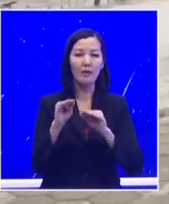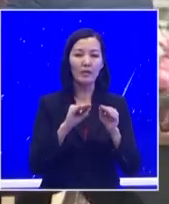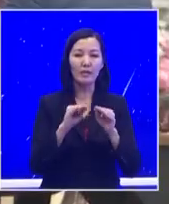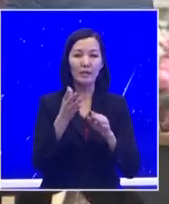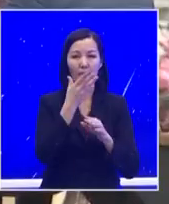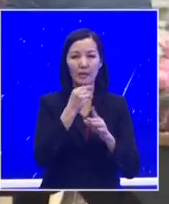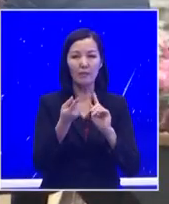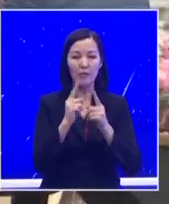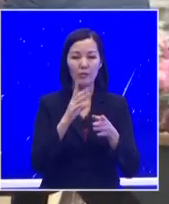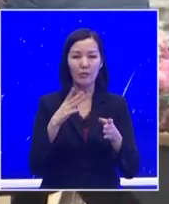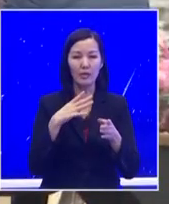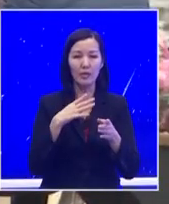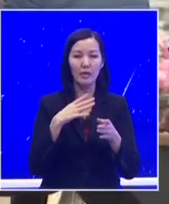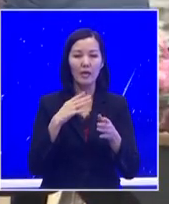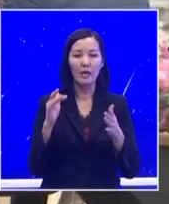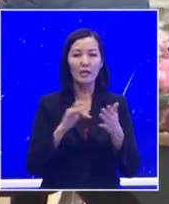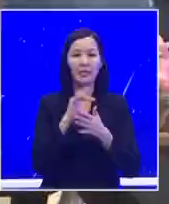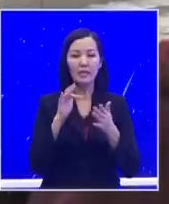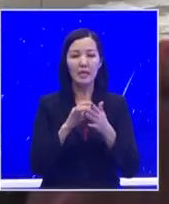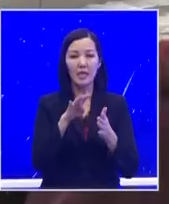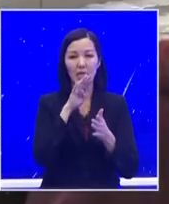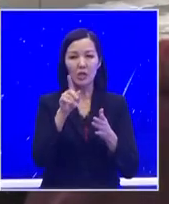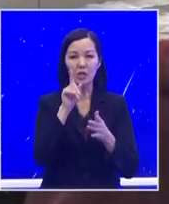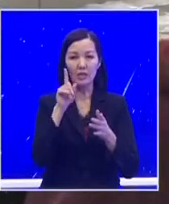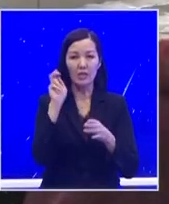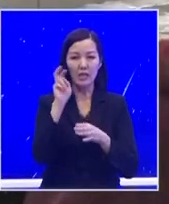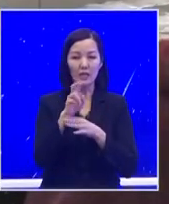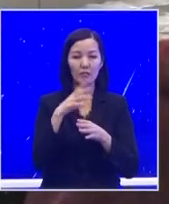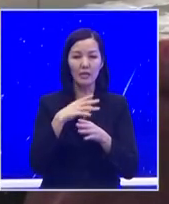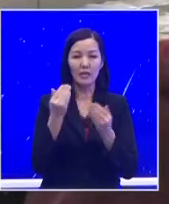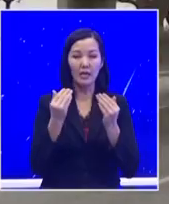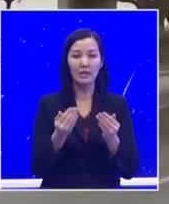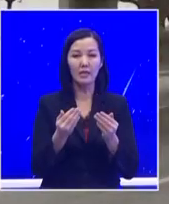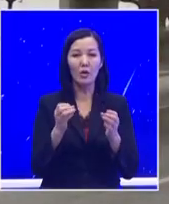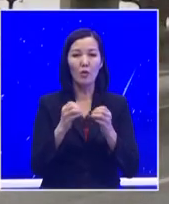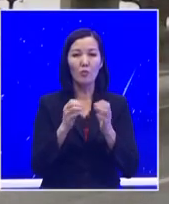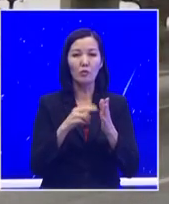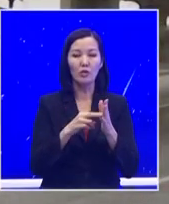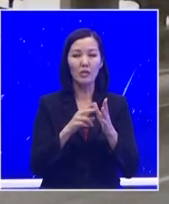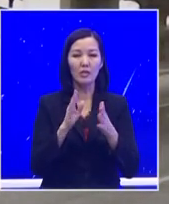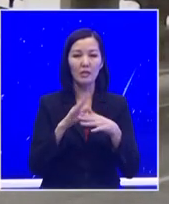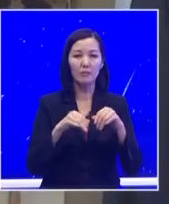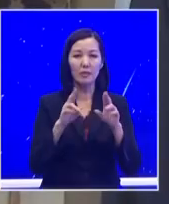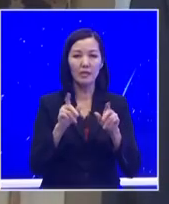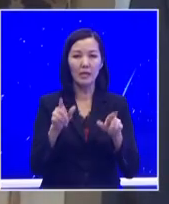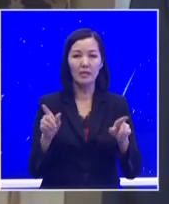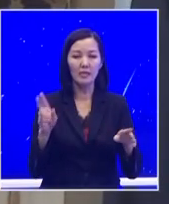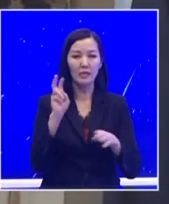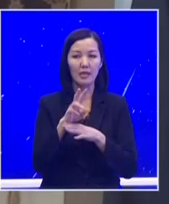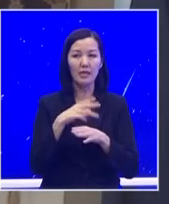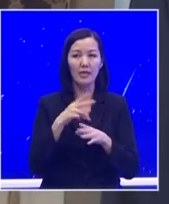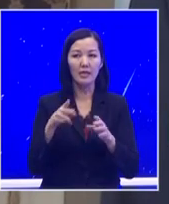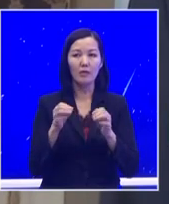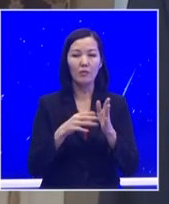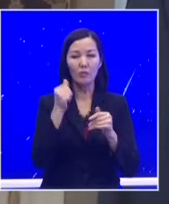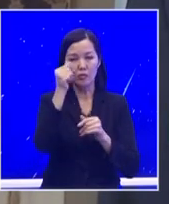сәулеті артып келеді. Сонысына қарай Текелге жастар да келіп жатыр. Соңғы жылда 17 маман келіпті. 2019